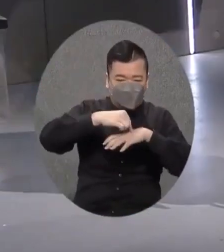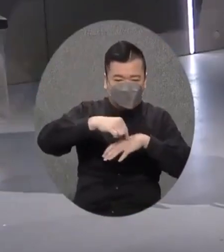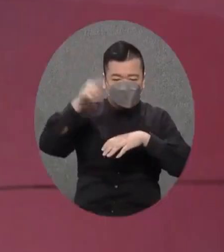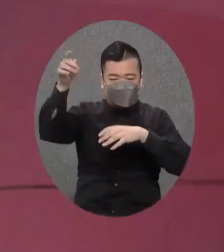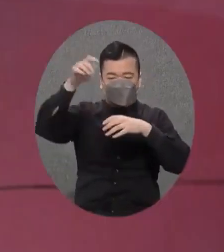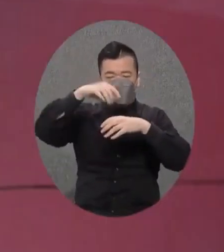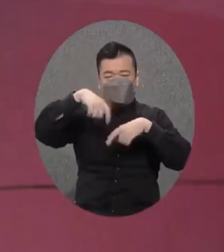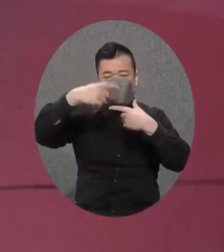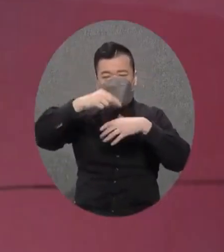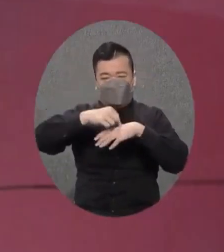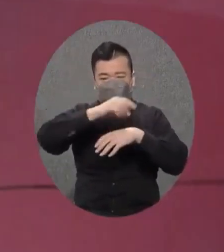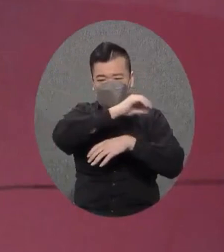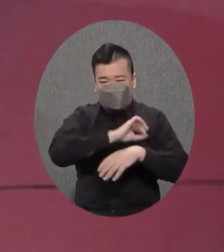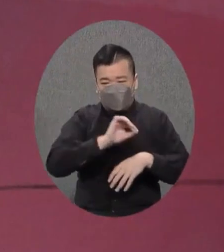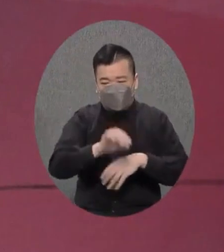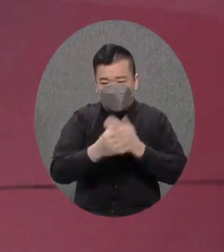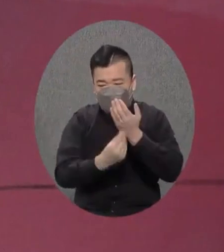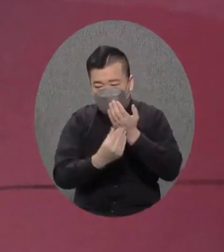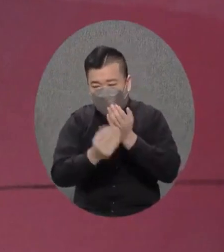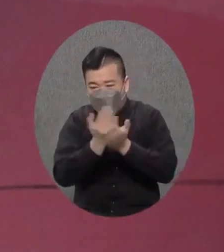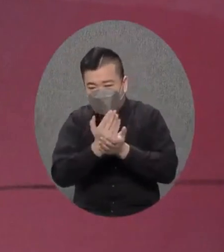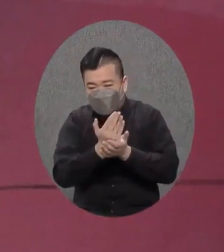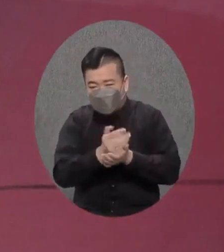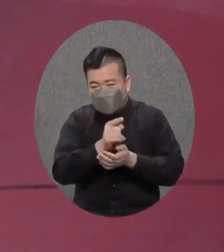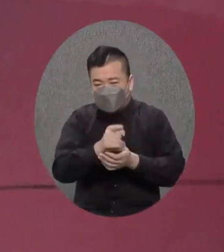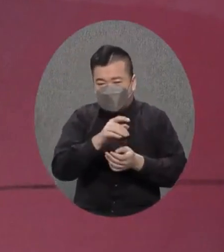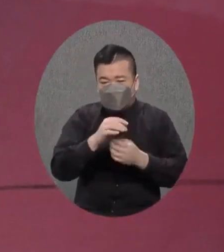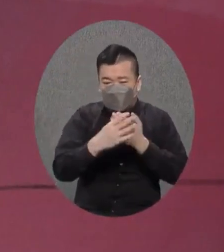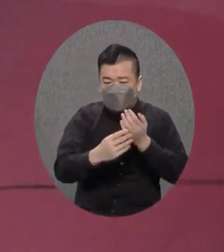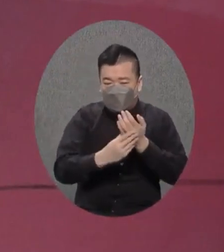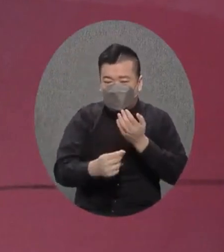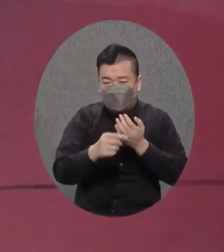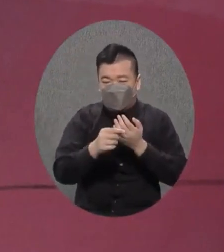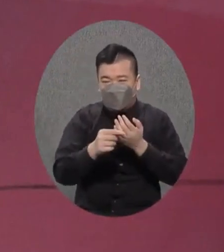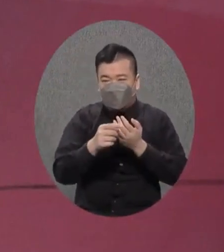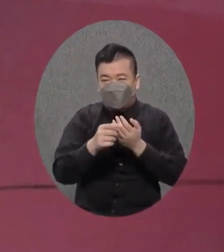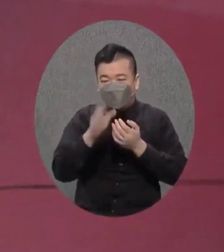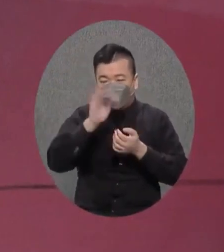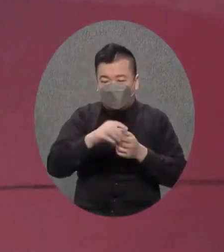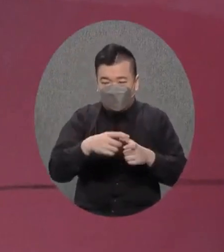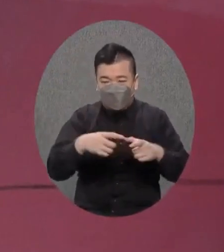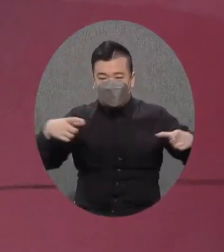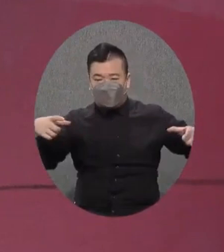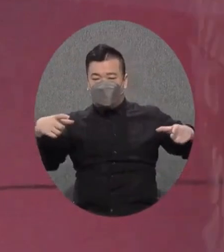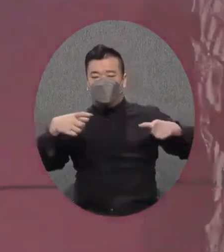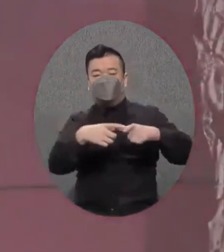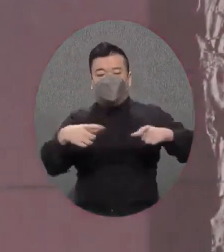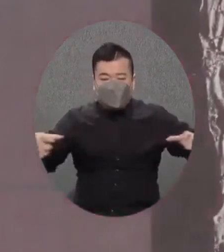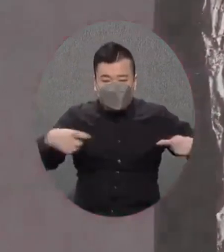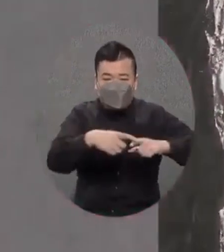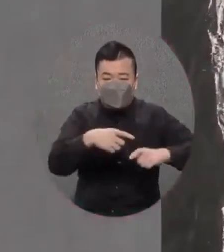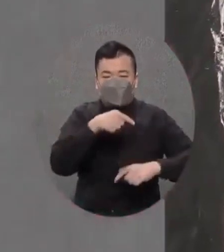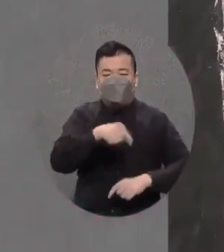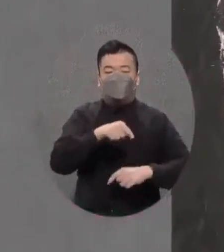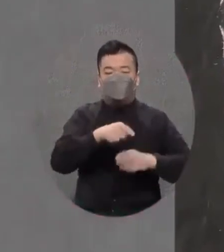樹皮，將個樹皮放喺個影印機裏面，利用影印機嘅可以放大啊、縮細啊咁樣樣，